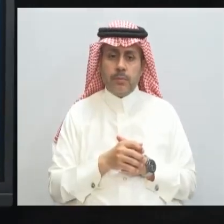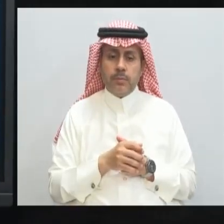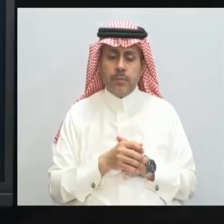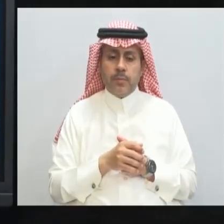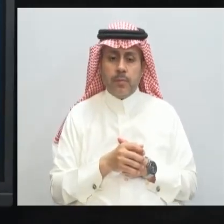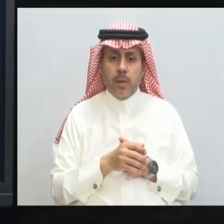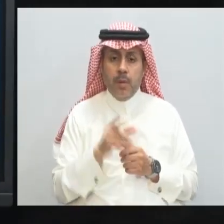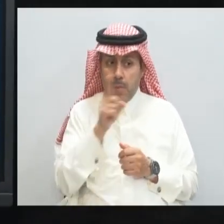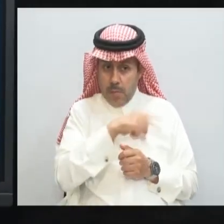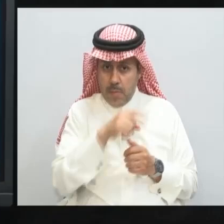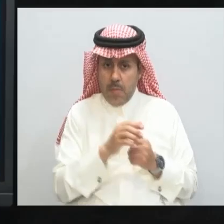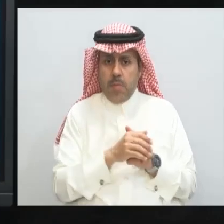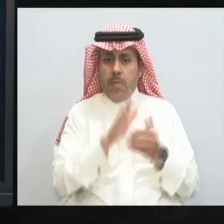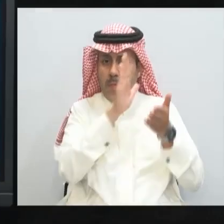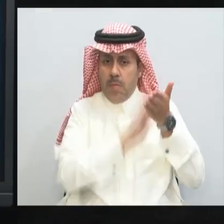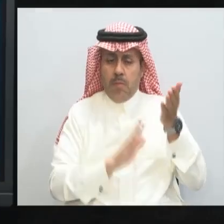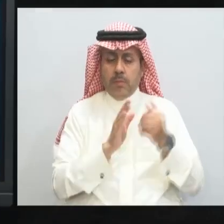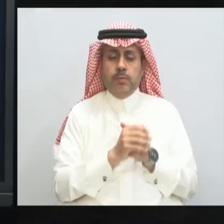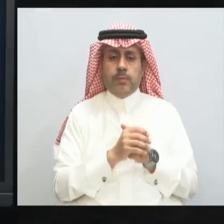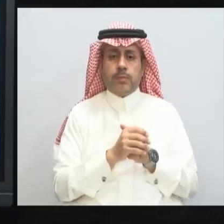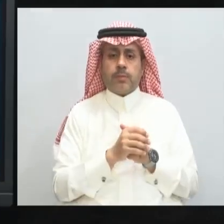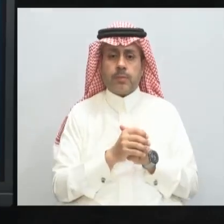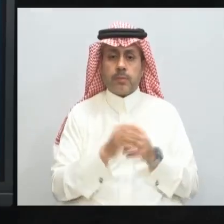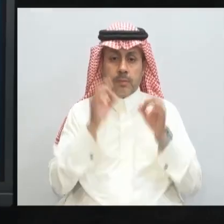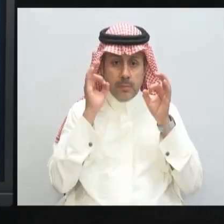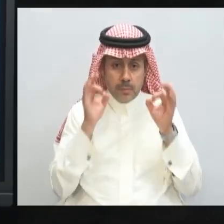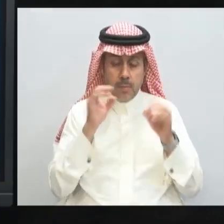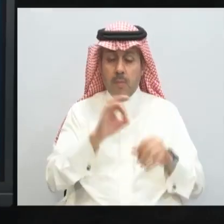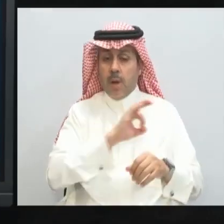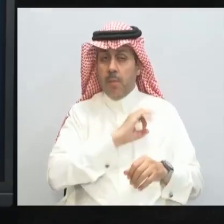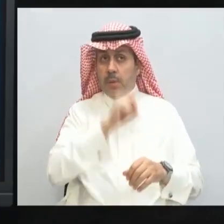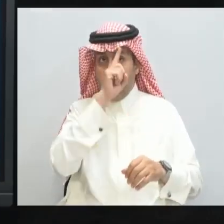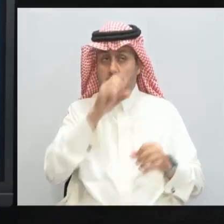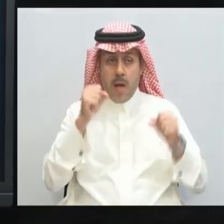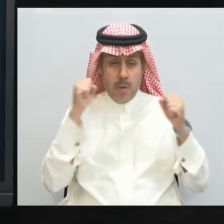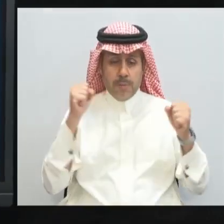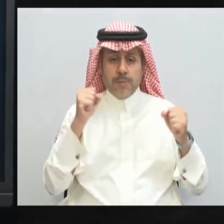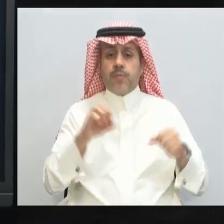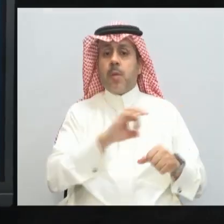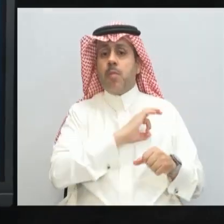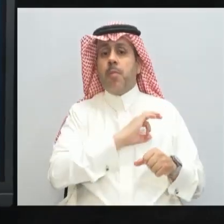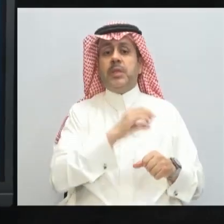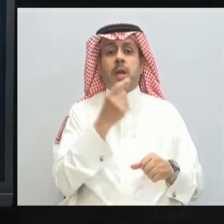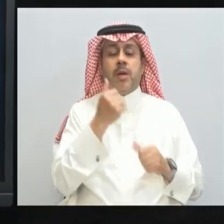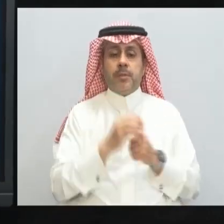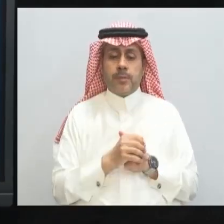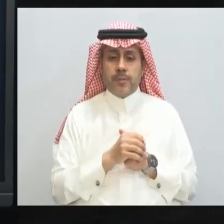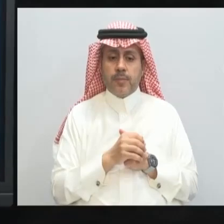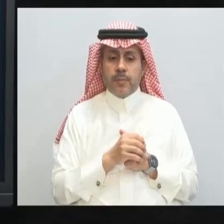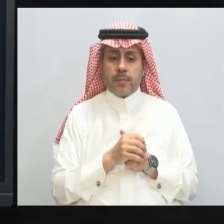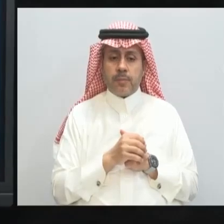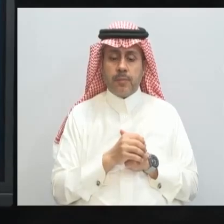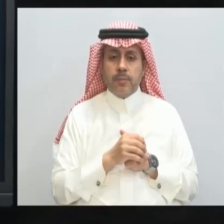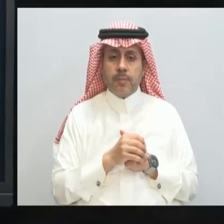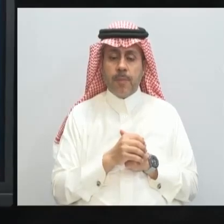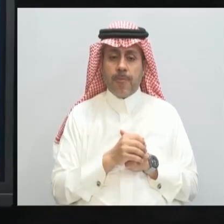احذر وانت انتبه فلا بد ان تكون محبتك لله عز وجل اعظم من محبتك لهذا المال فلهذا نقول